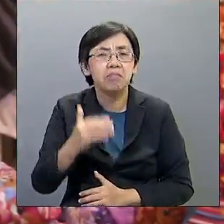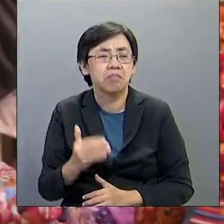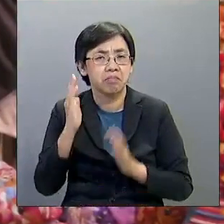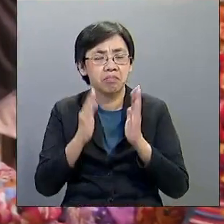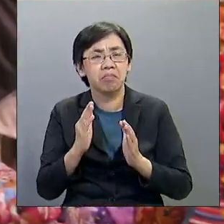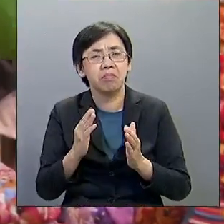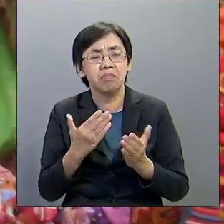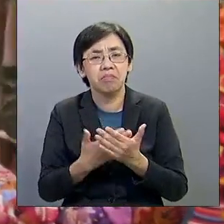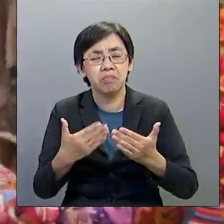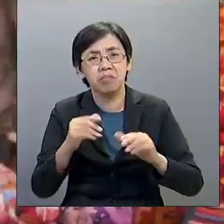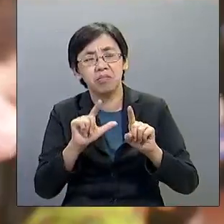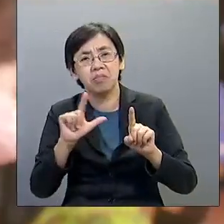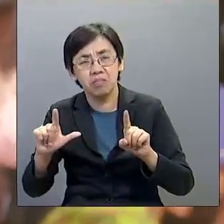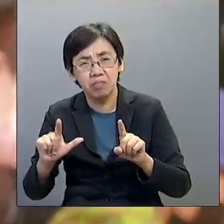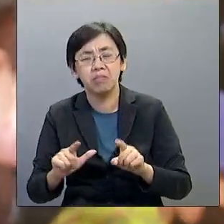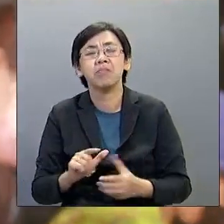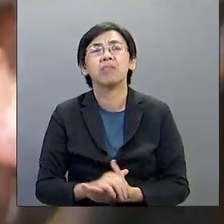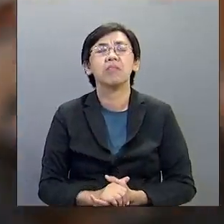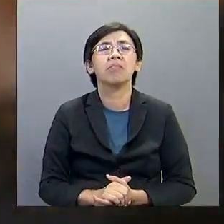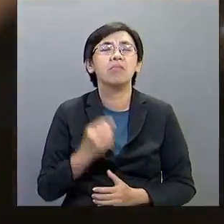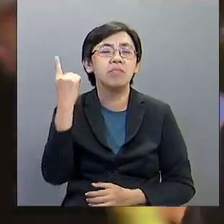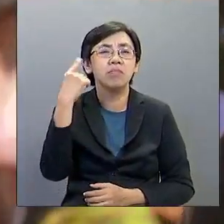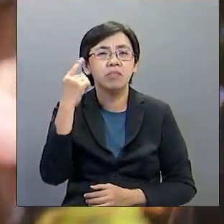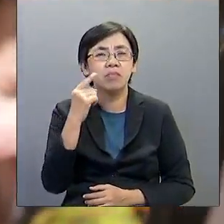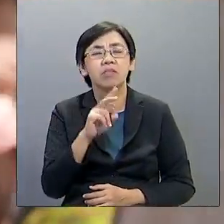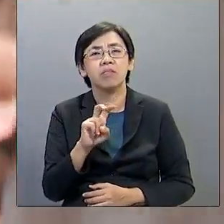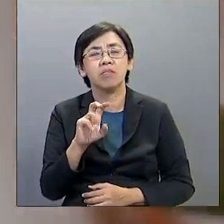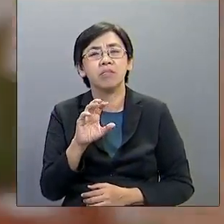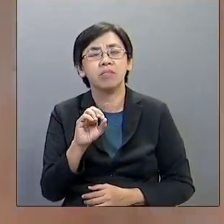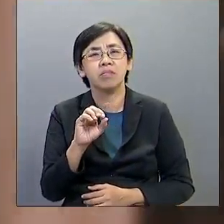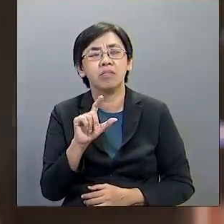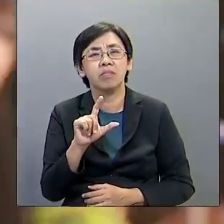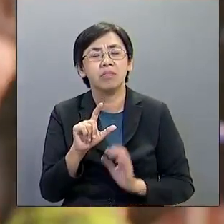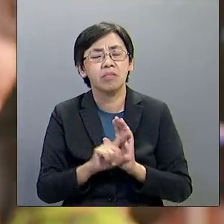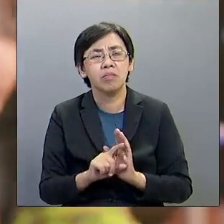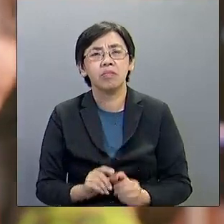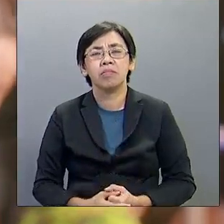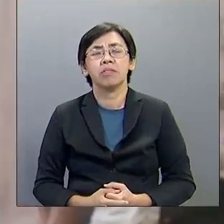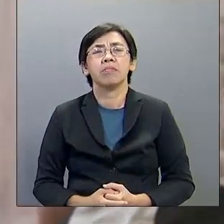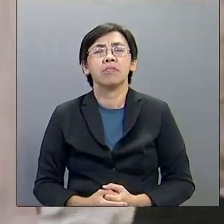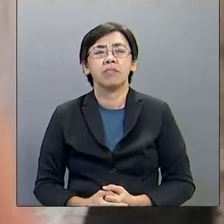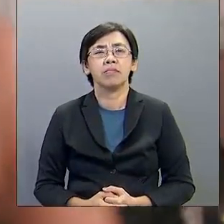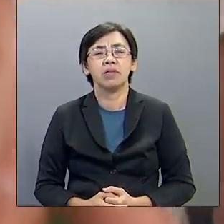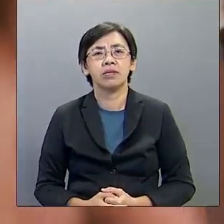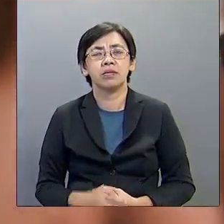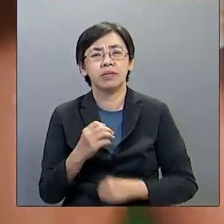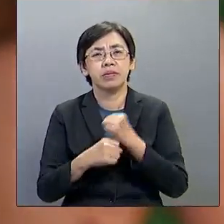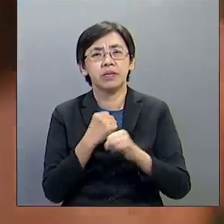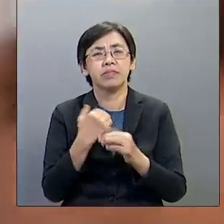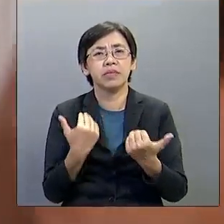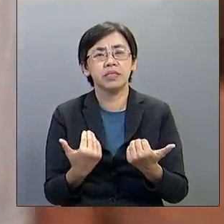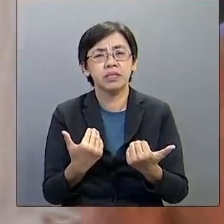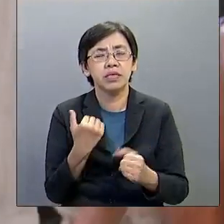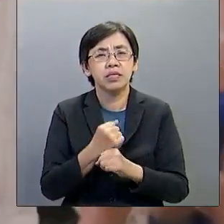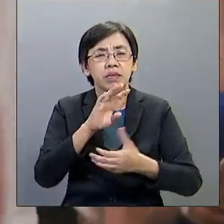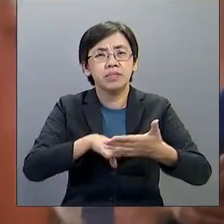านล้านมีการเดินทาง250ล้านคนครั้งสำหรับการกระตุ้นการท่องเที่ยวในปีนี้ค่ะจะทำผ่านนโย